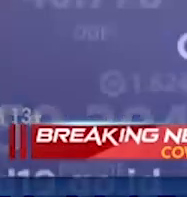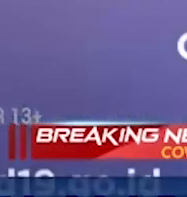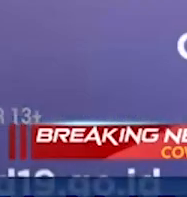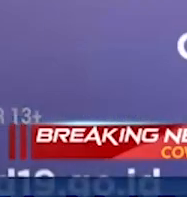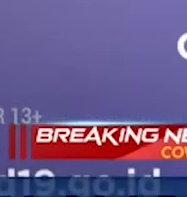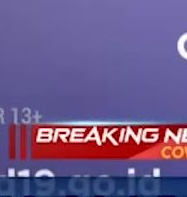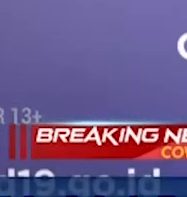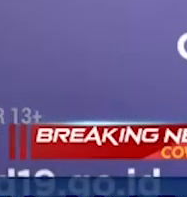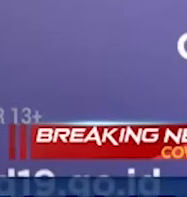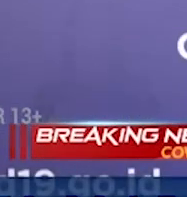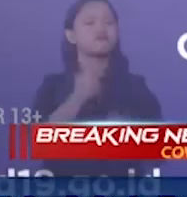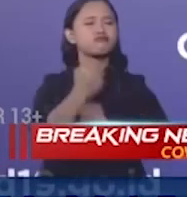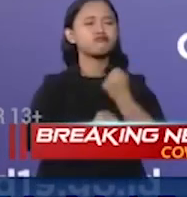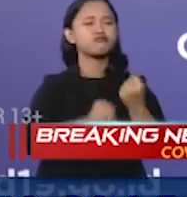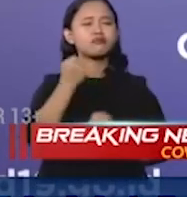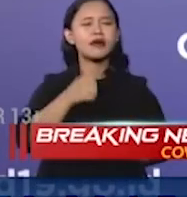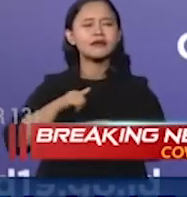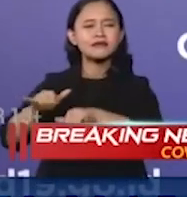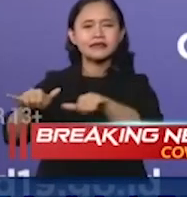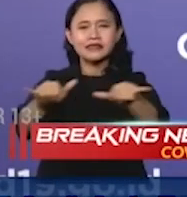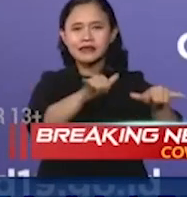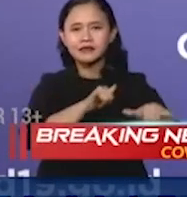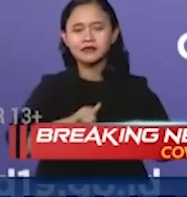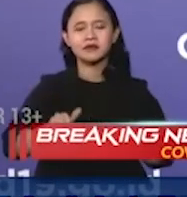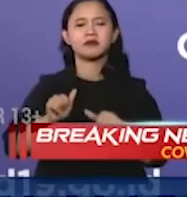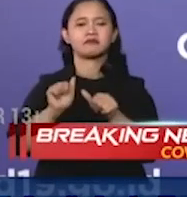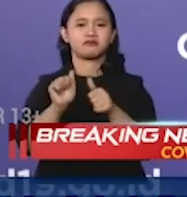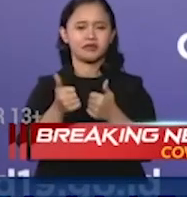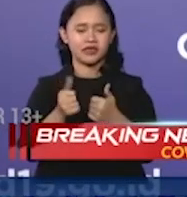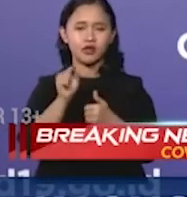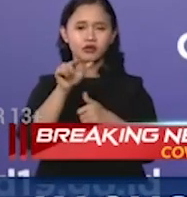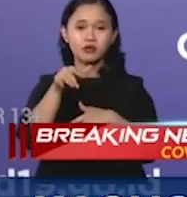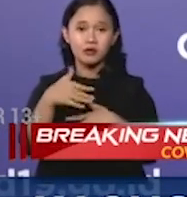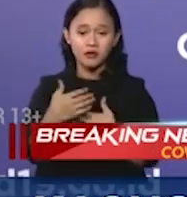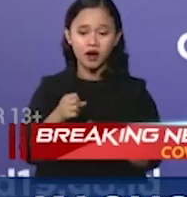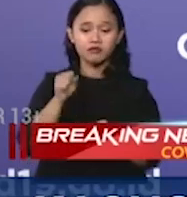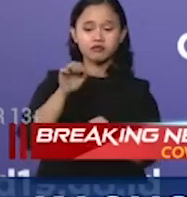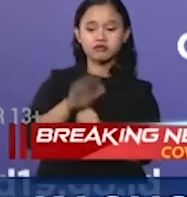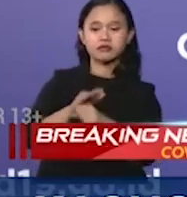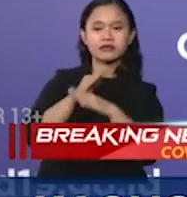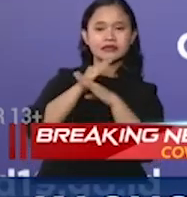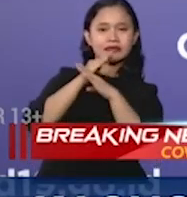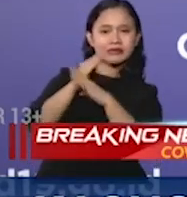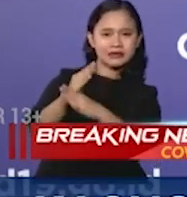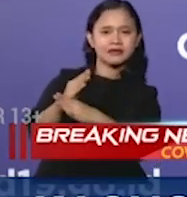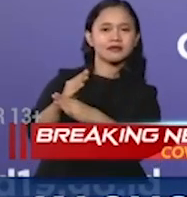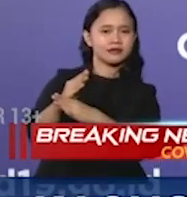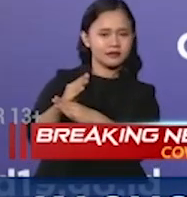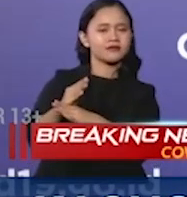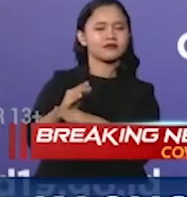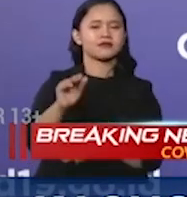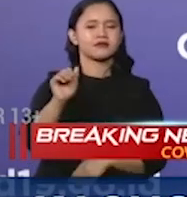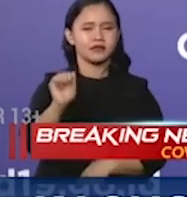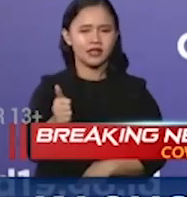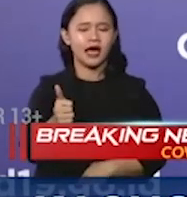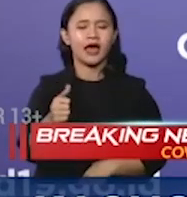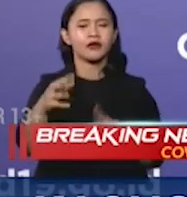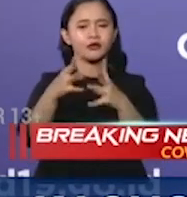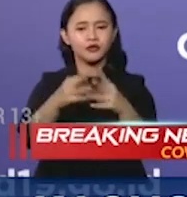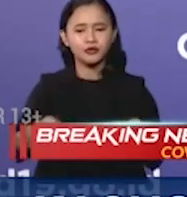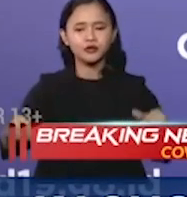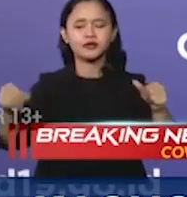yang bisa kita lakukan secara bersama-sama untuk memutuskan rantai penularan covert 19